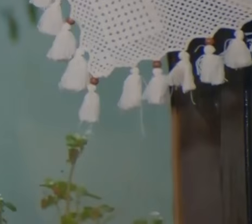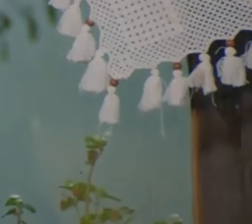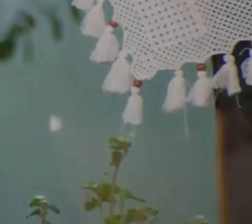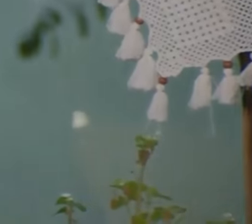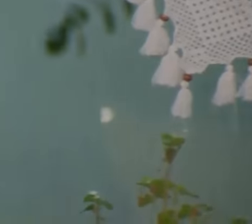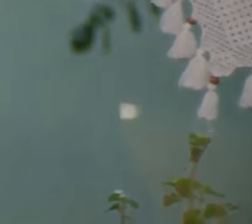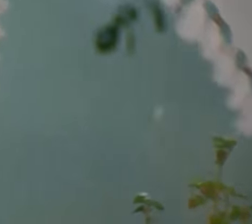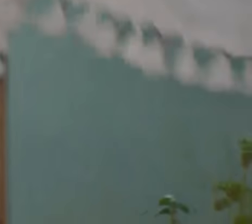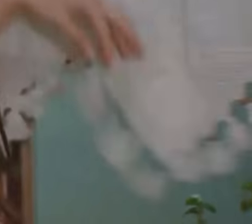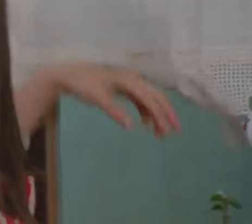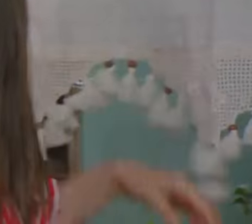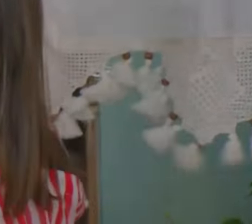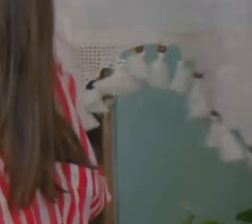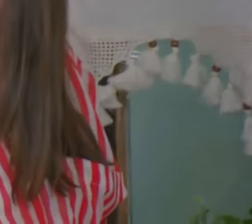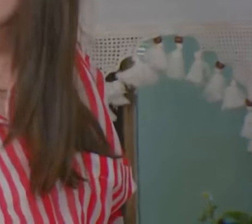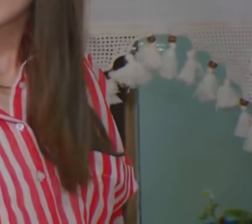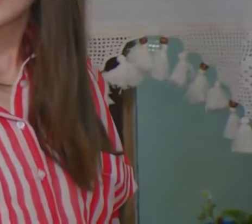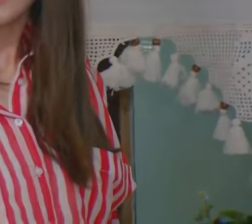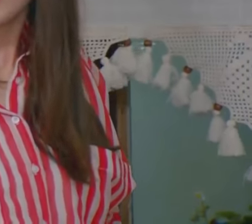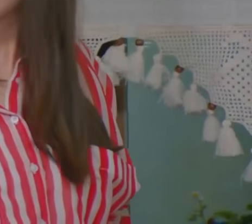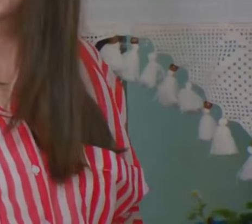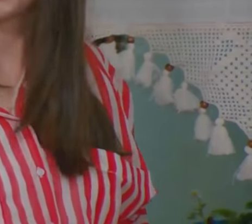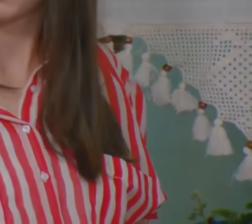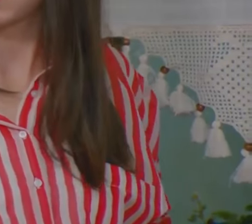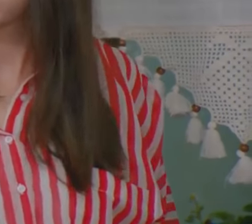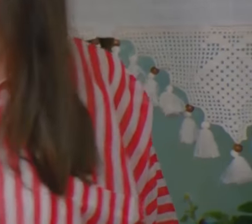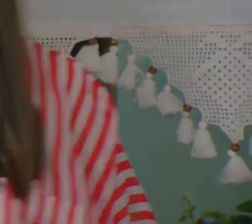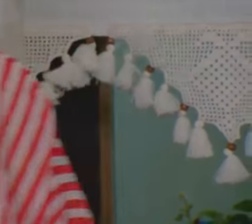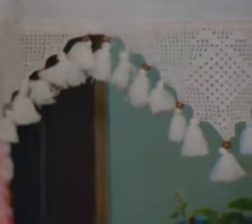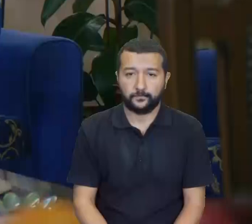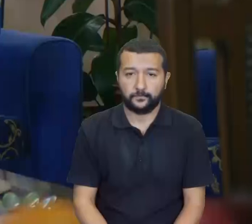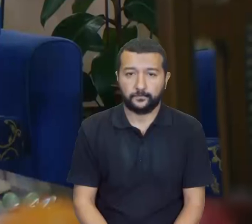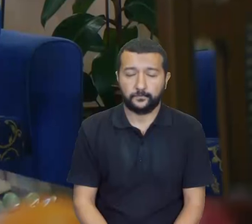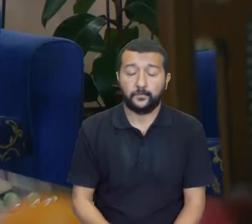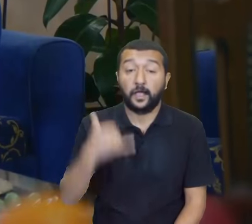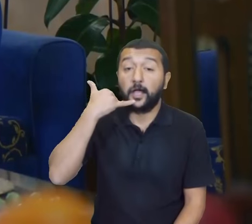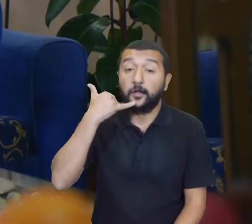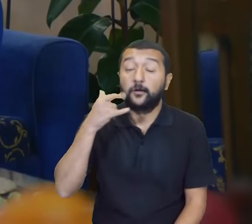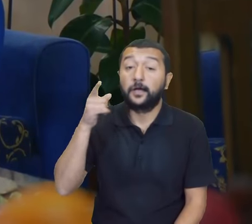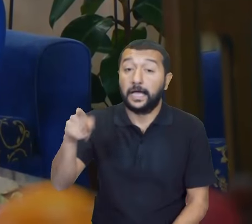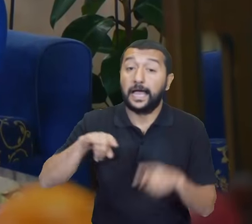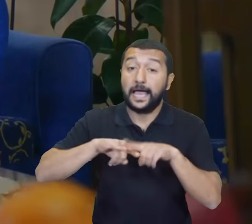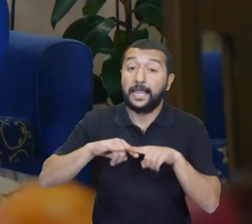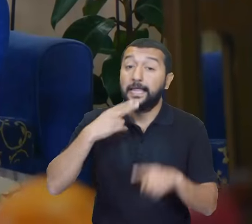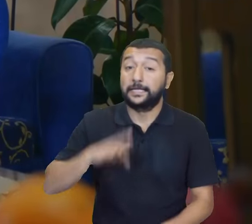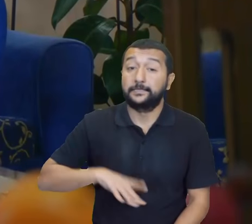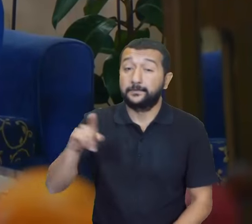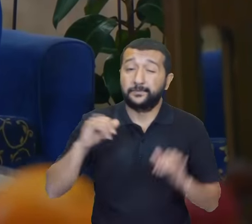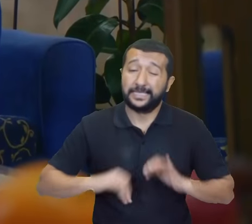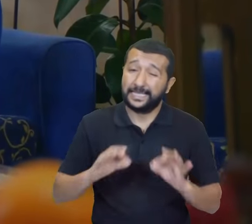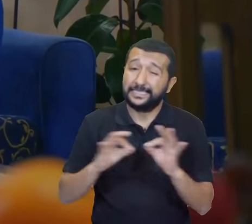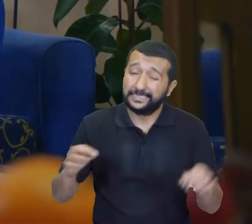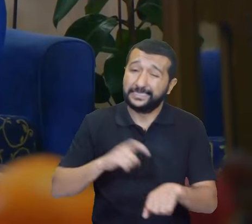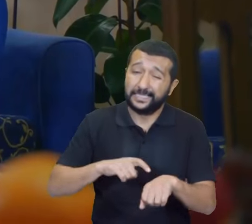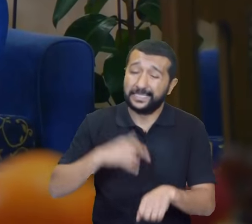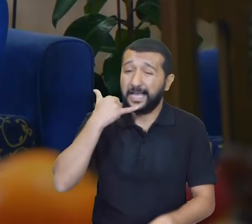Of, Alo, Hale kızım, rahatsız ettim